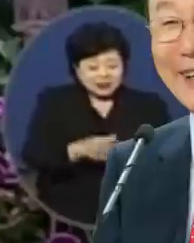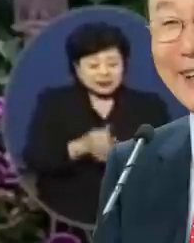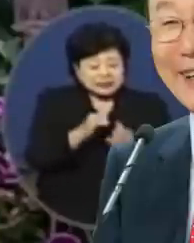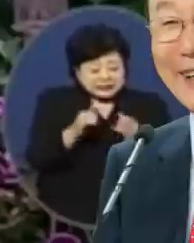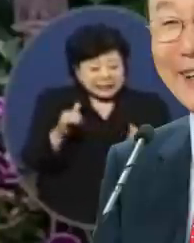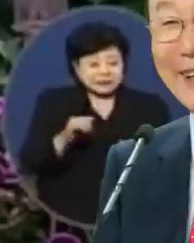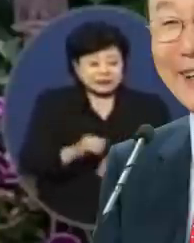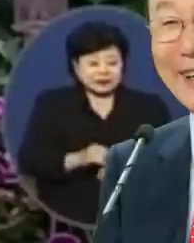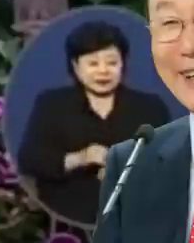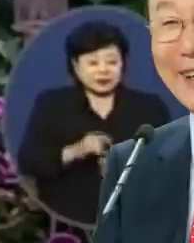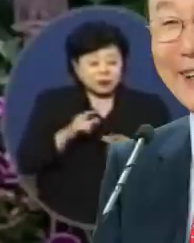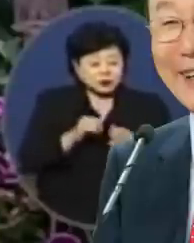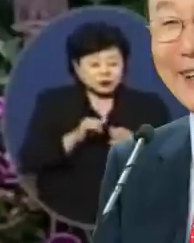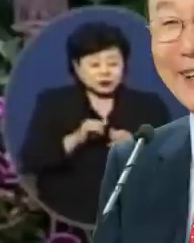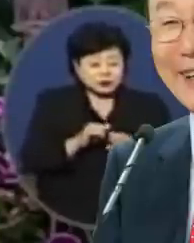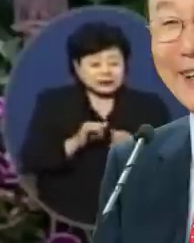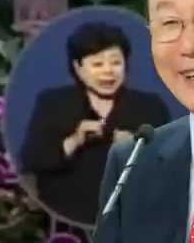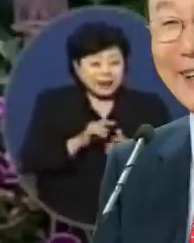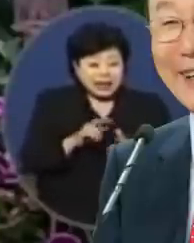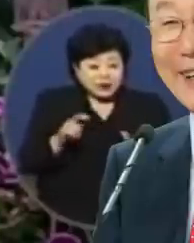사람이니 여러분 보통 사람 아닙니다.